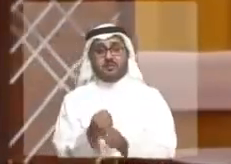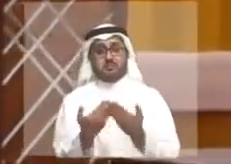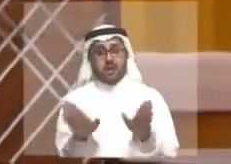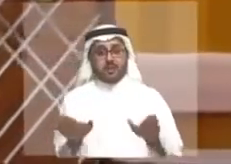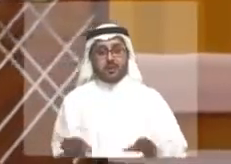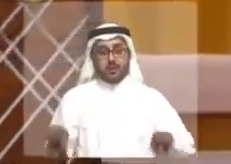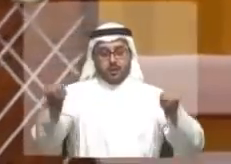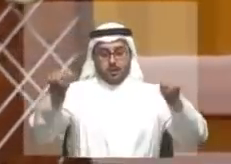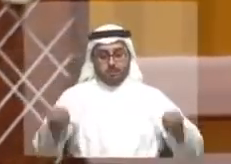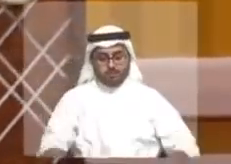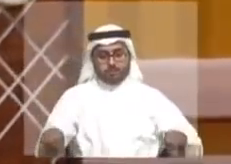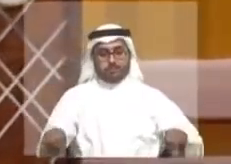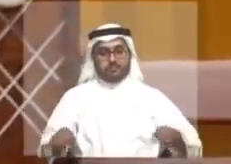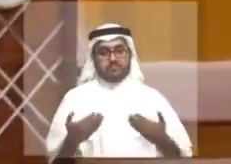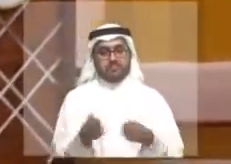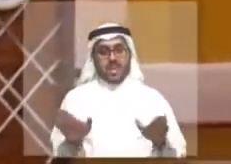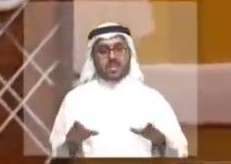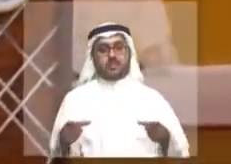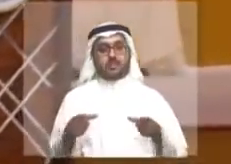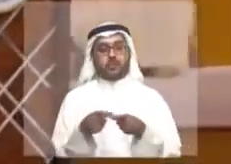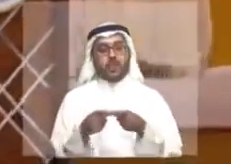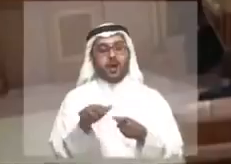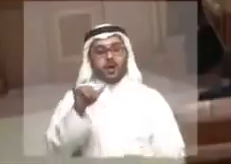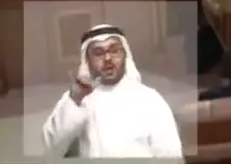العادية 29 للقمة العربية.